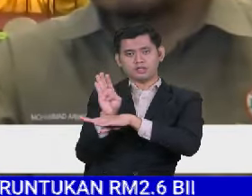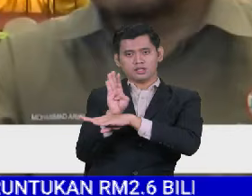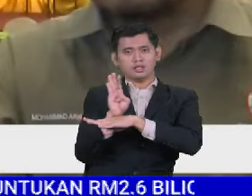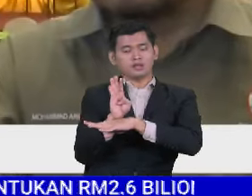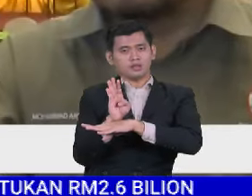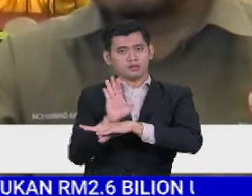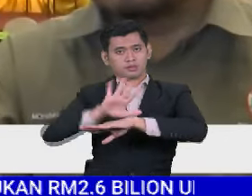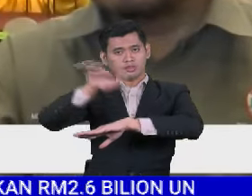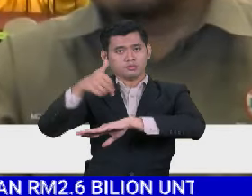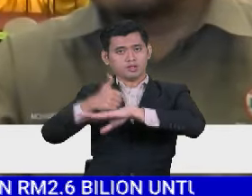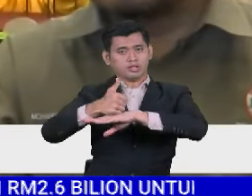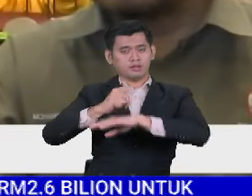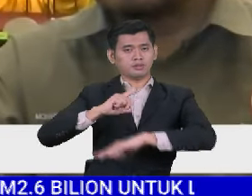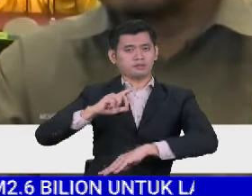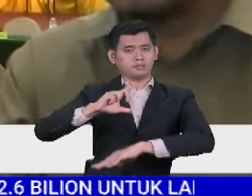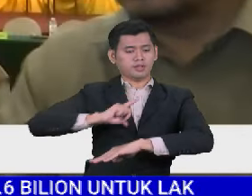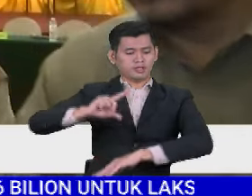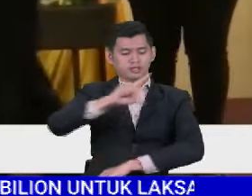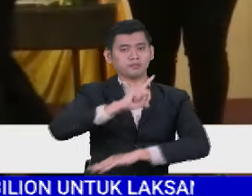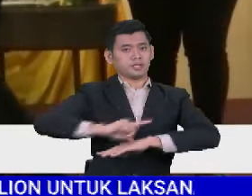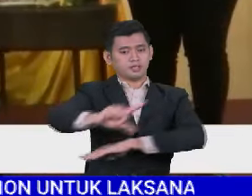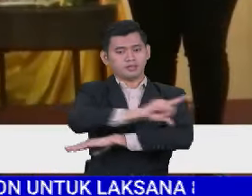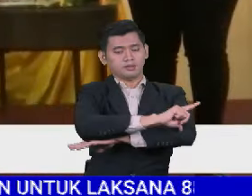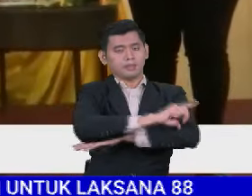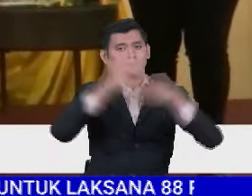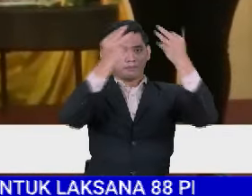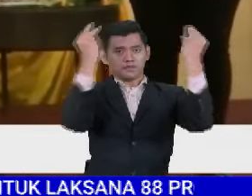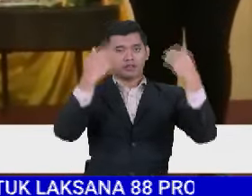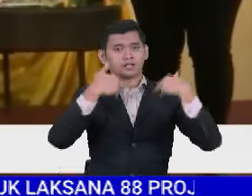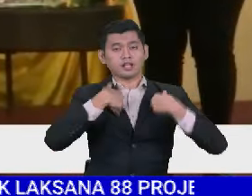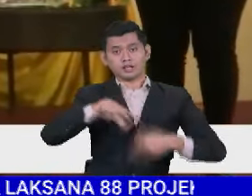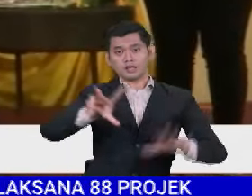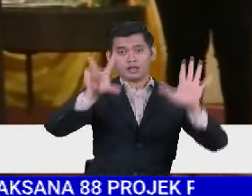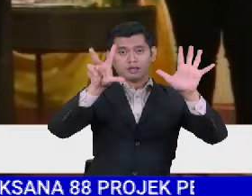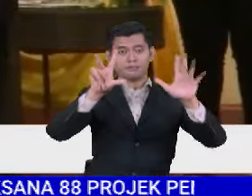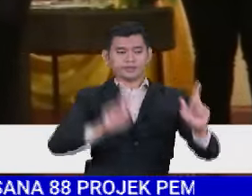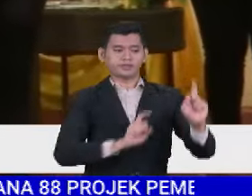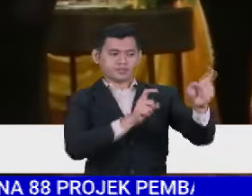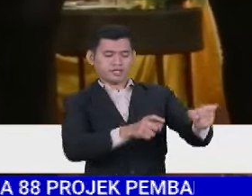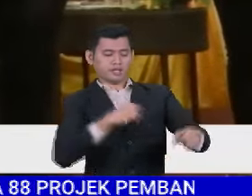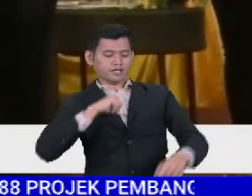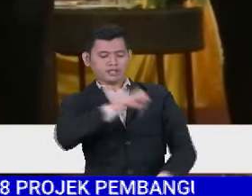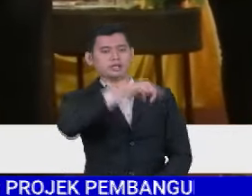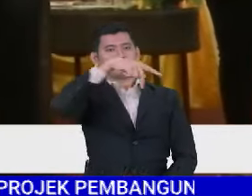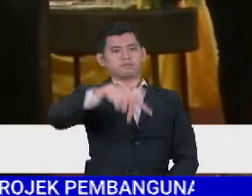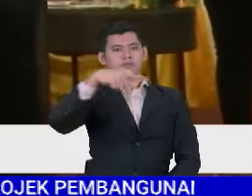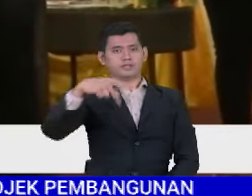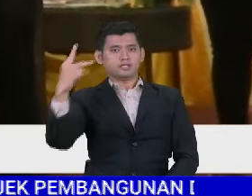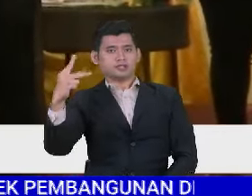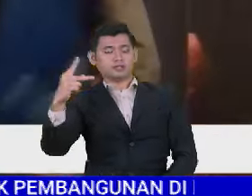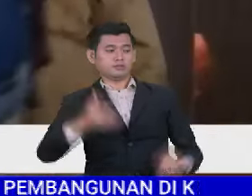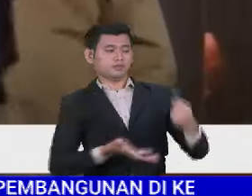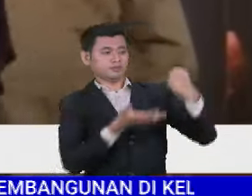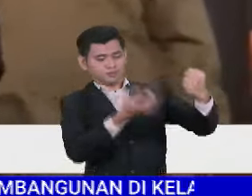pada engkau sedangkan Sempena Majlis ini itu sampaikan 8 Anugerah kepada ahli PPG yang